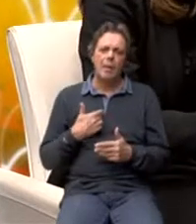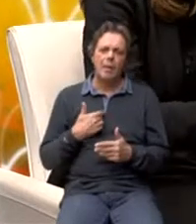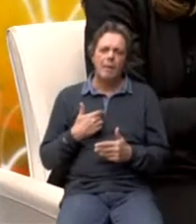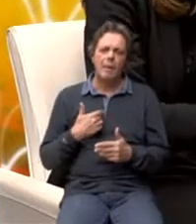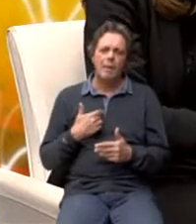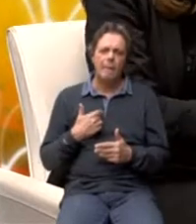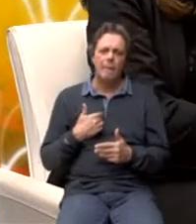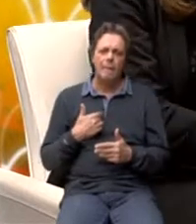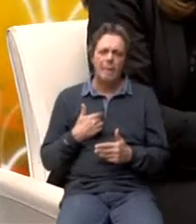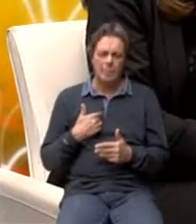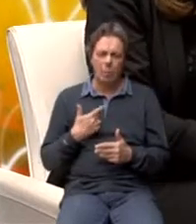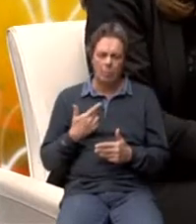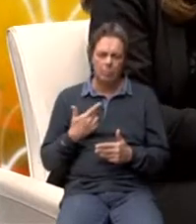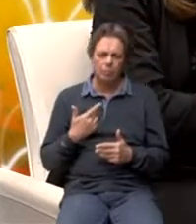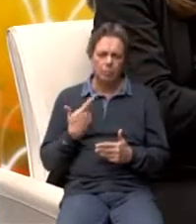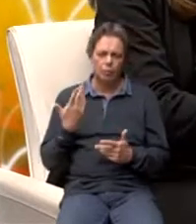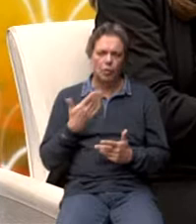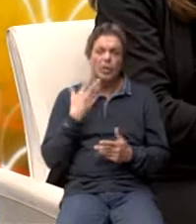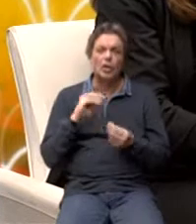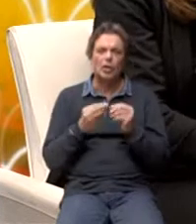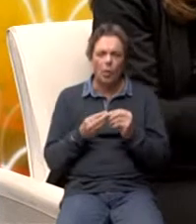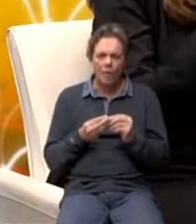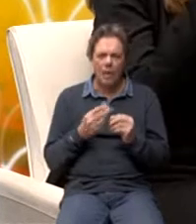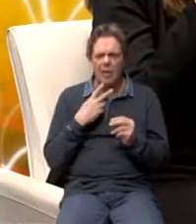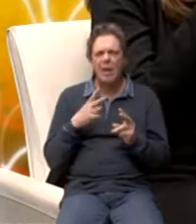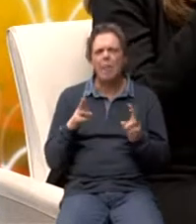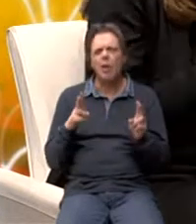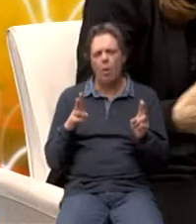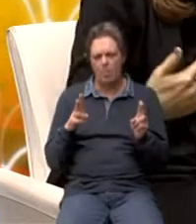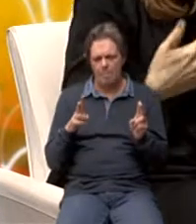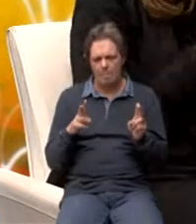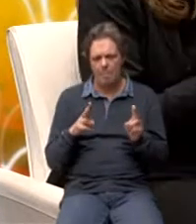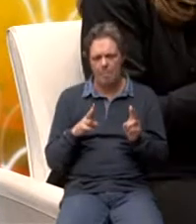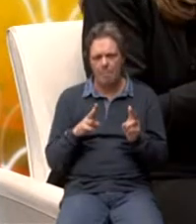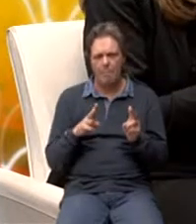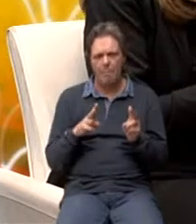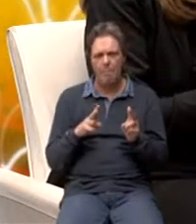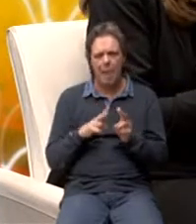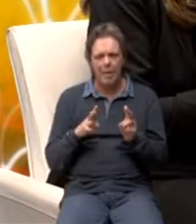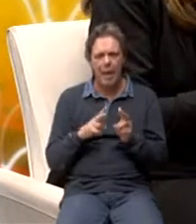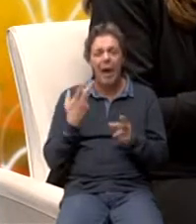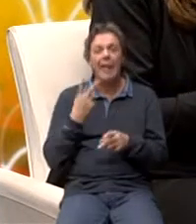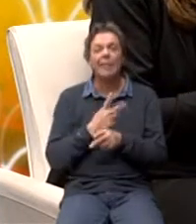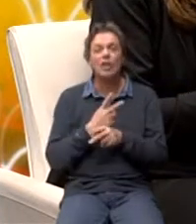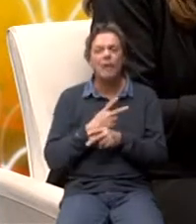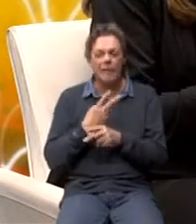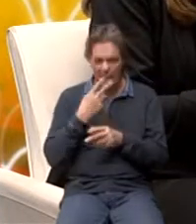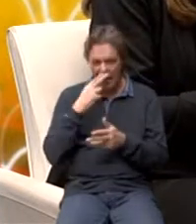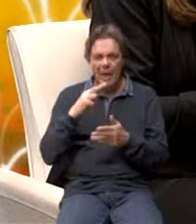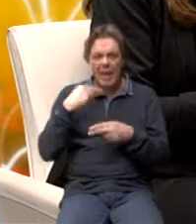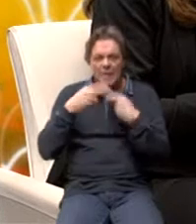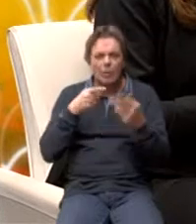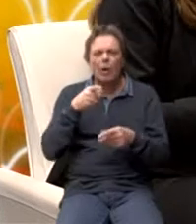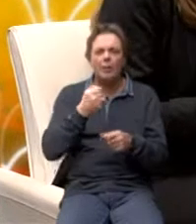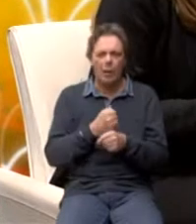mi smo što se tiče trgovina prošle godine je minimalno manje, ali je državni inspektorat prije toga radio to.